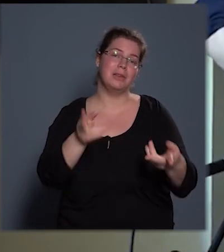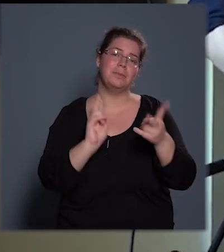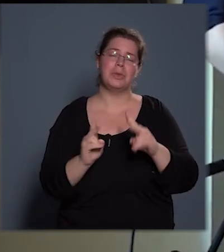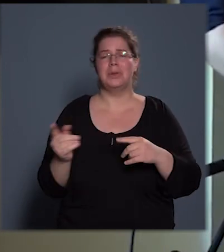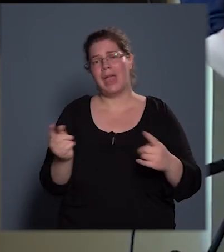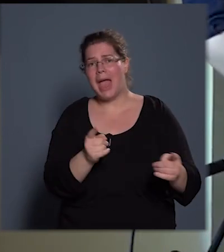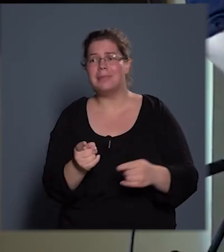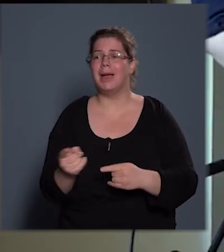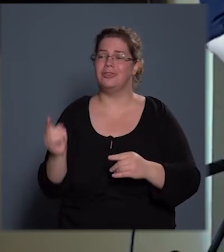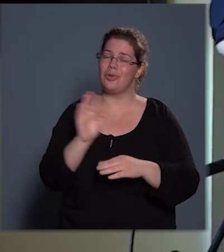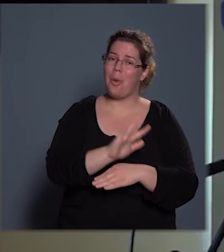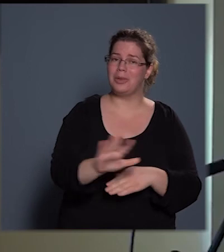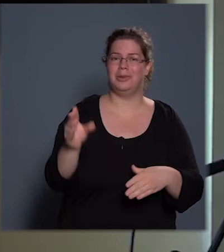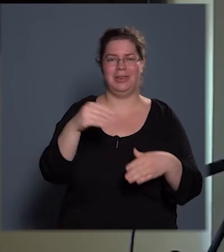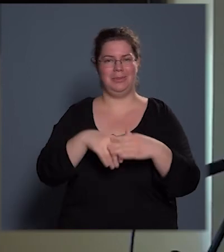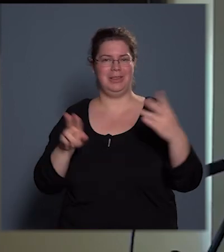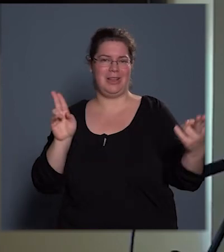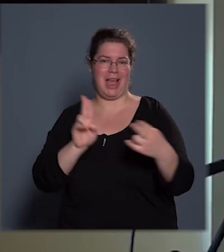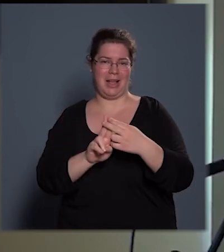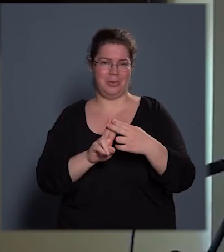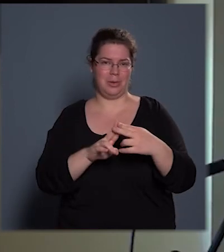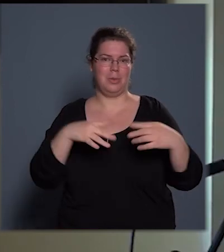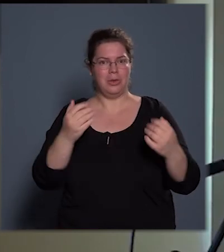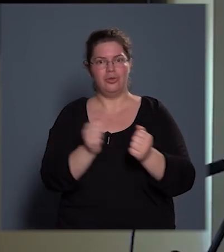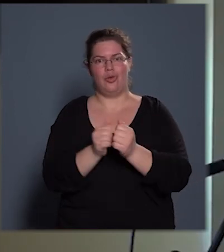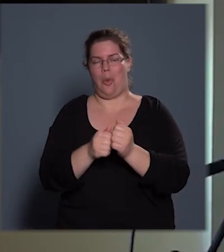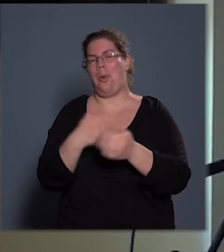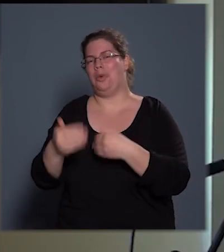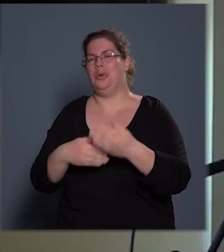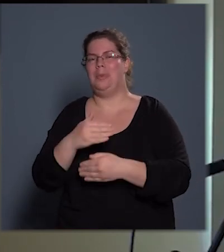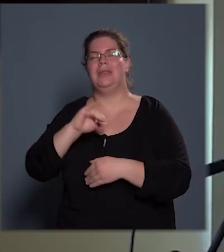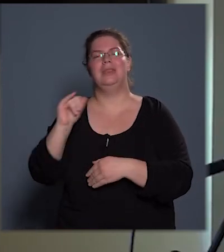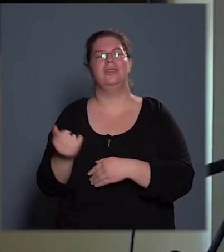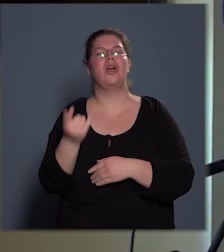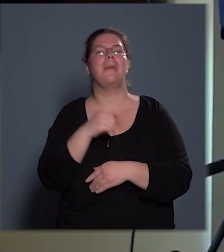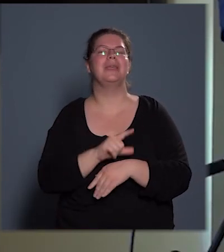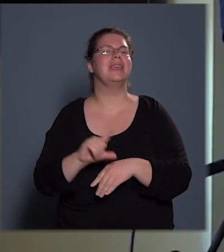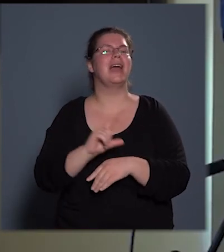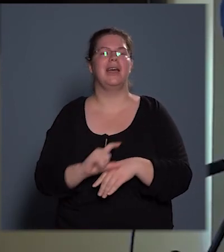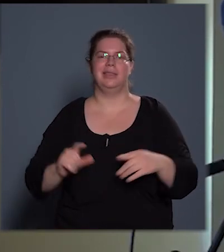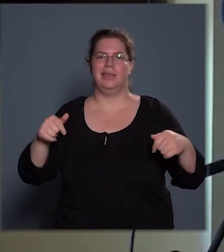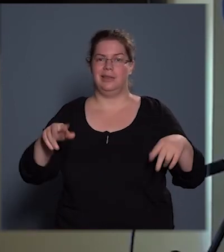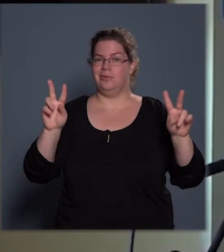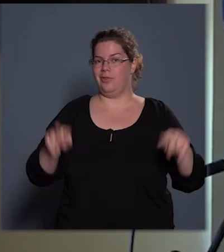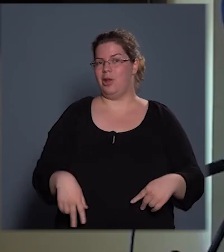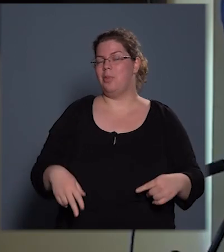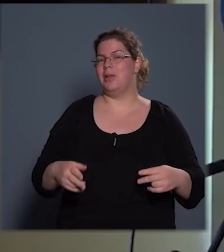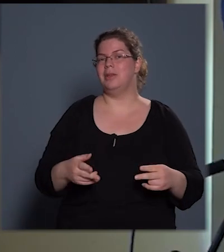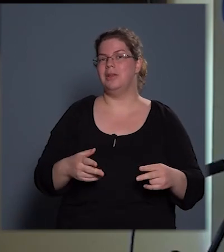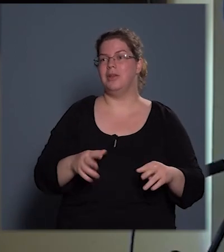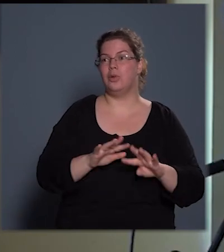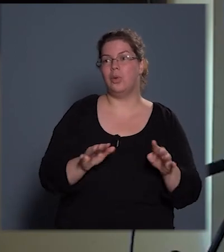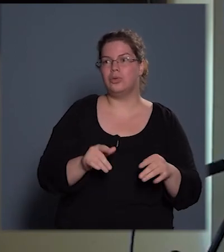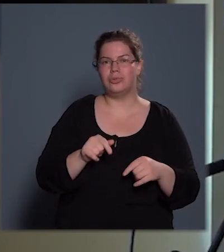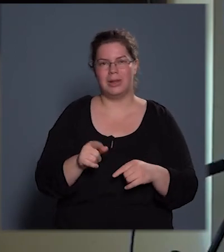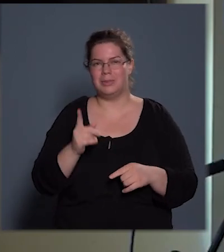egymás otthonaiban találkozzunk majd egyre sűrűbben. És ami hiányzik itt valóban az összes kórusban, amit én is